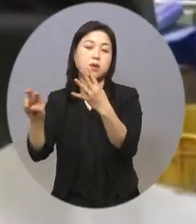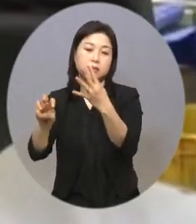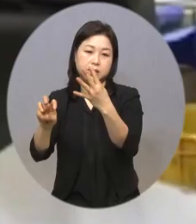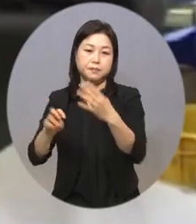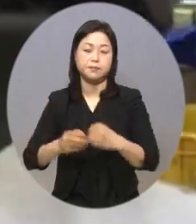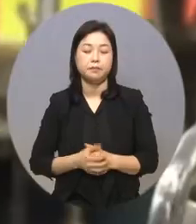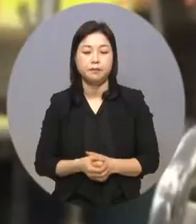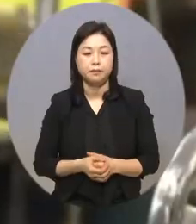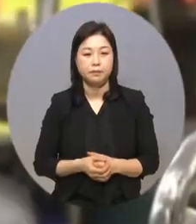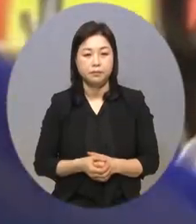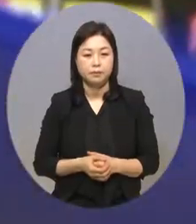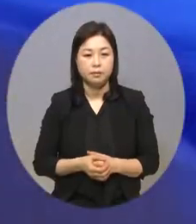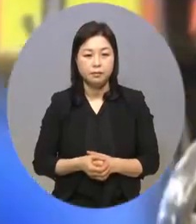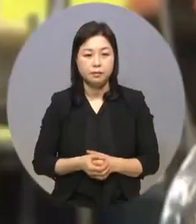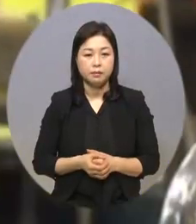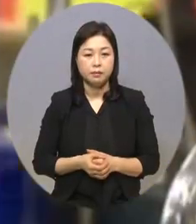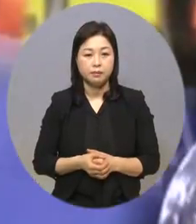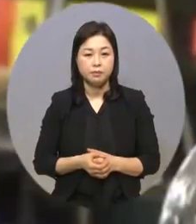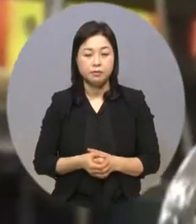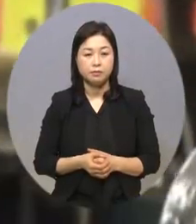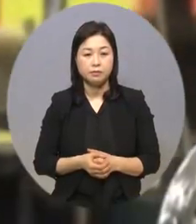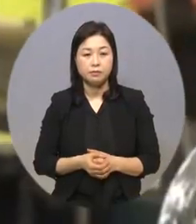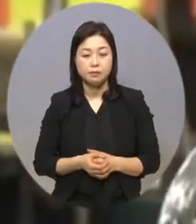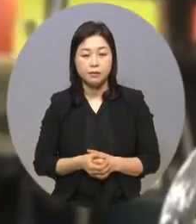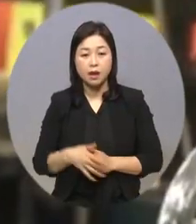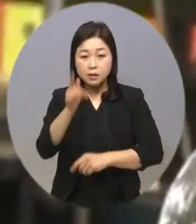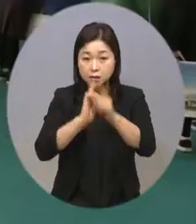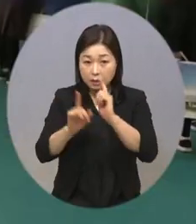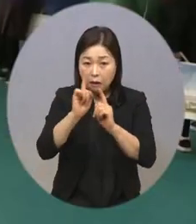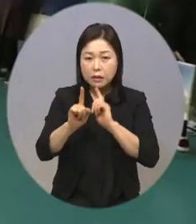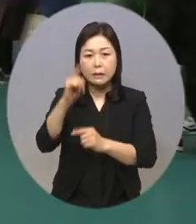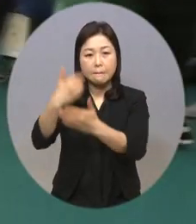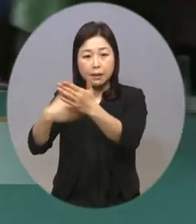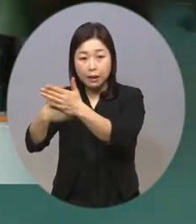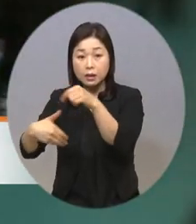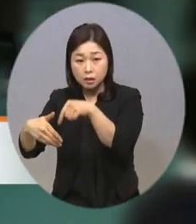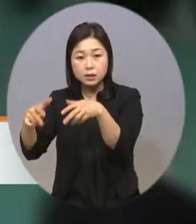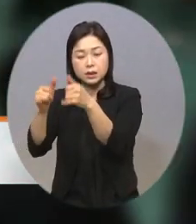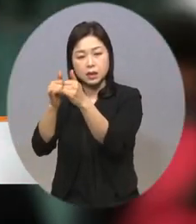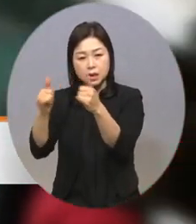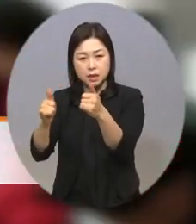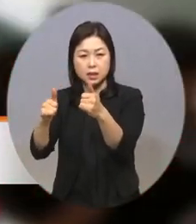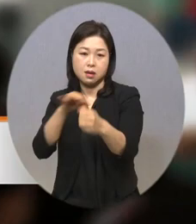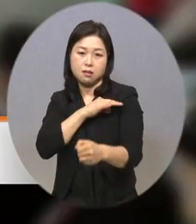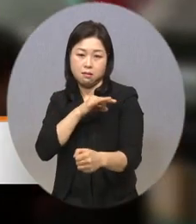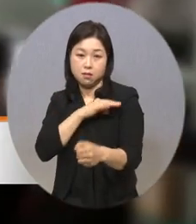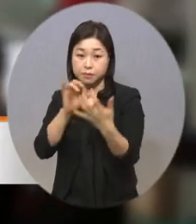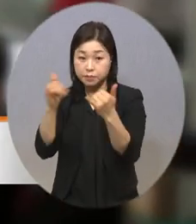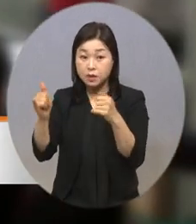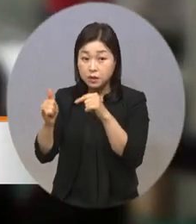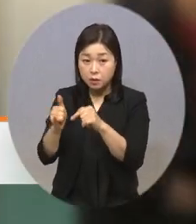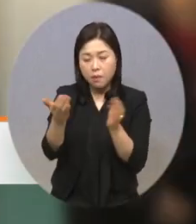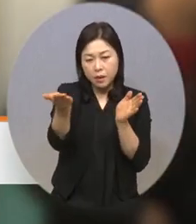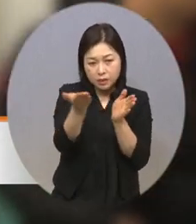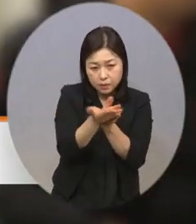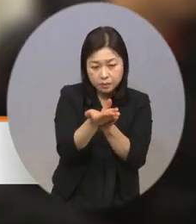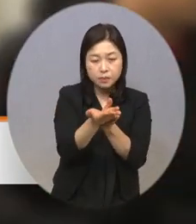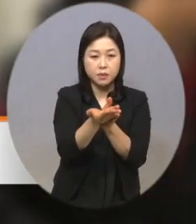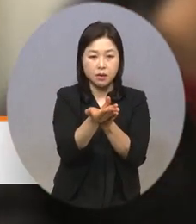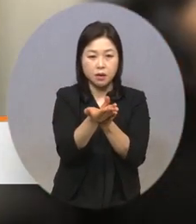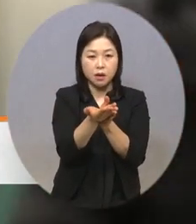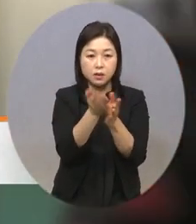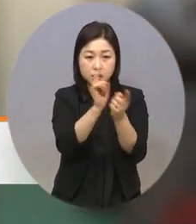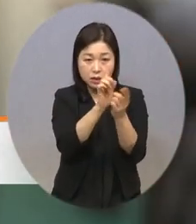연장한다고 밝혔습니다. 이와 함께 신청 대상에서 제외되었던 장애인 연금 수급자도 맞춤형 현장